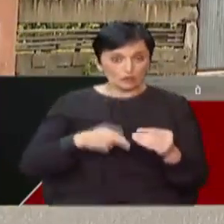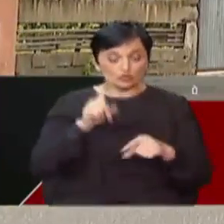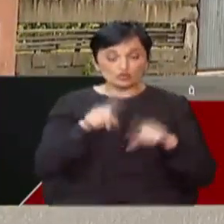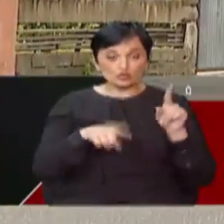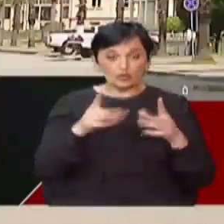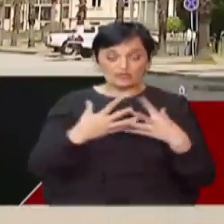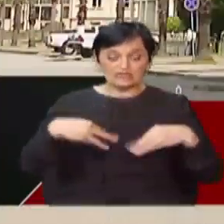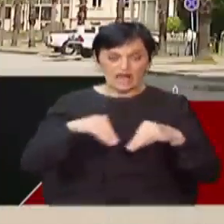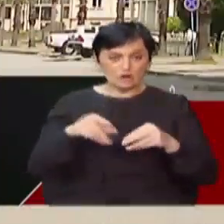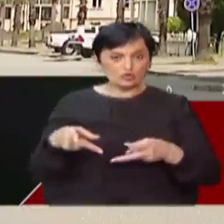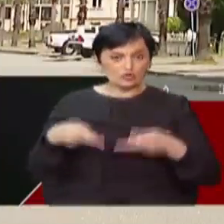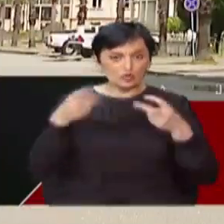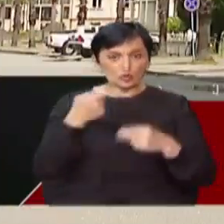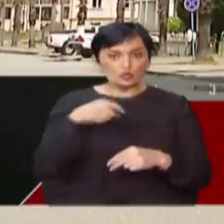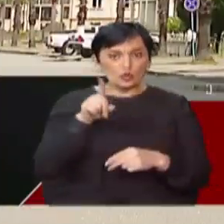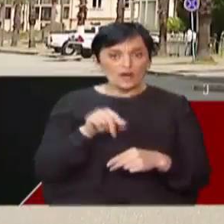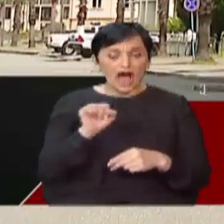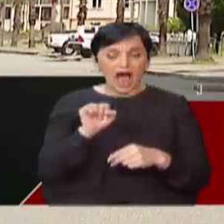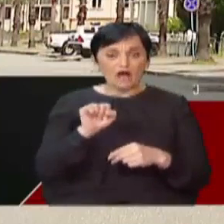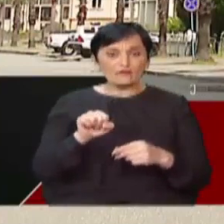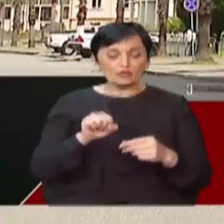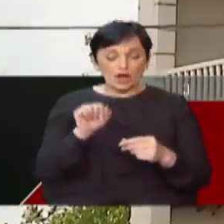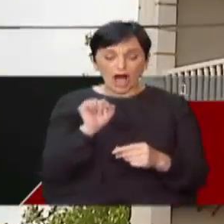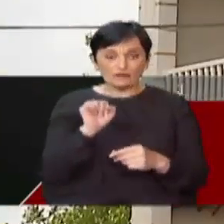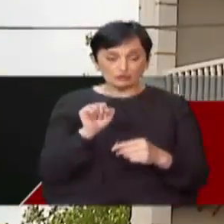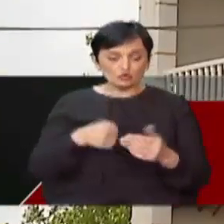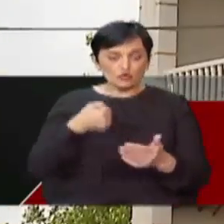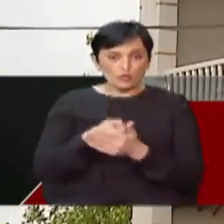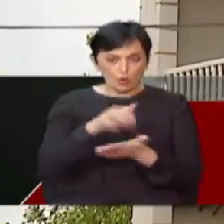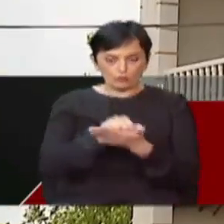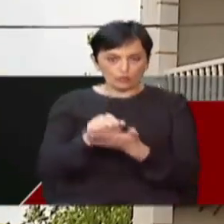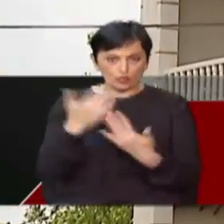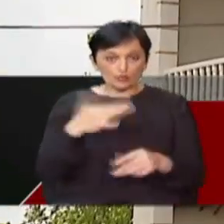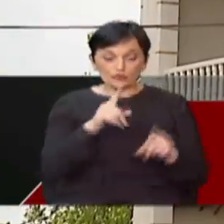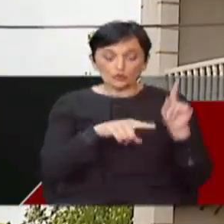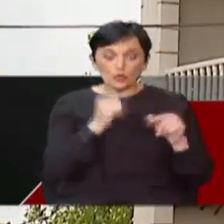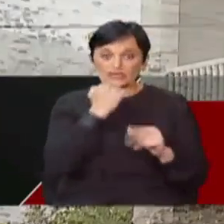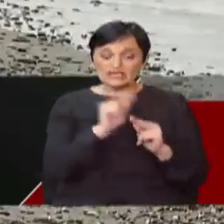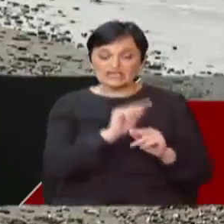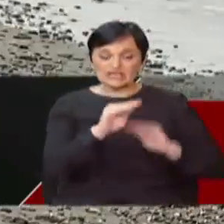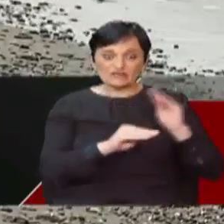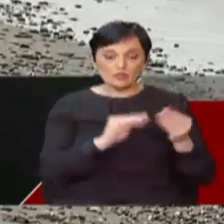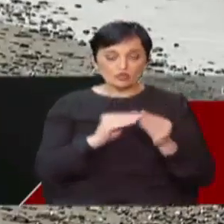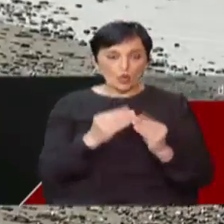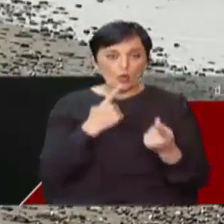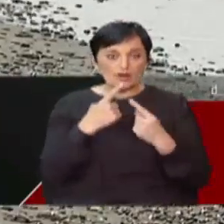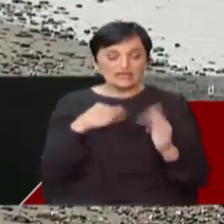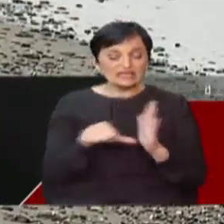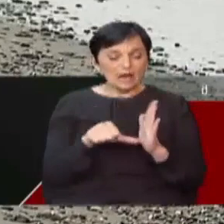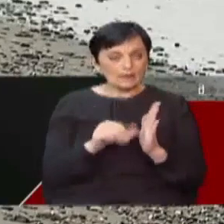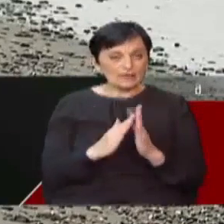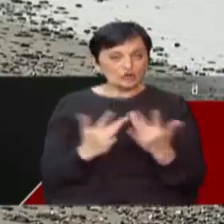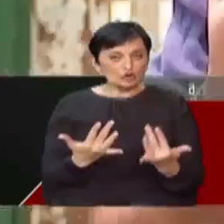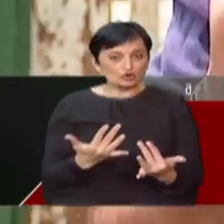ზოგიერთ საოჯახო სასტუმროში ნომრები აგვისტოს ბოლომდეა დაჯავშნილი. ზოგიერთები კი ინფრასტრუქტურულ პრობლემებზე საუბრობენ და დახმარებას